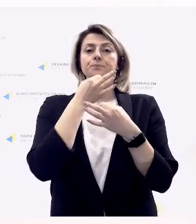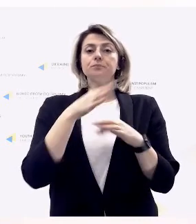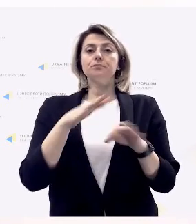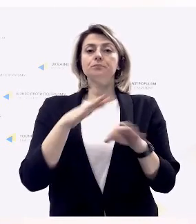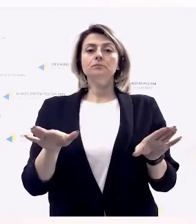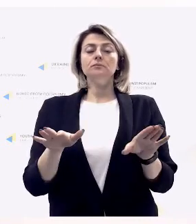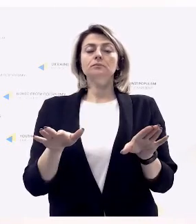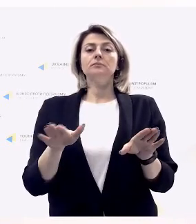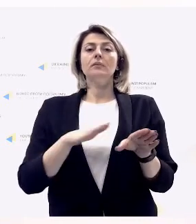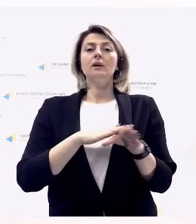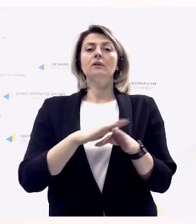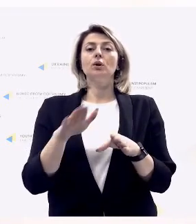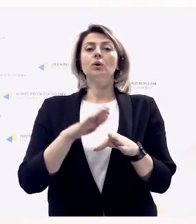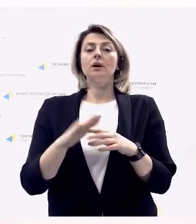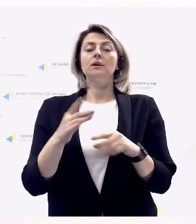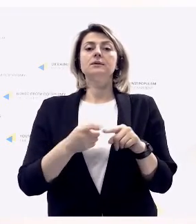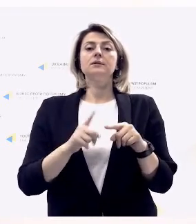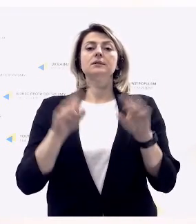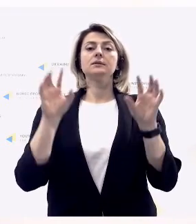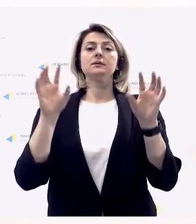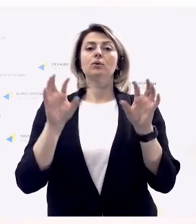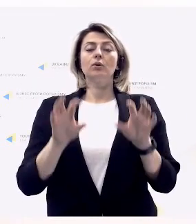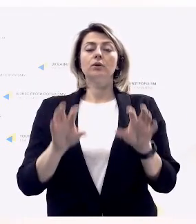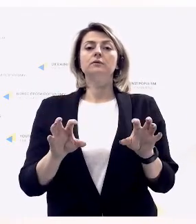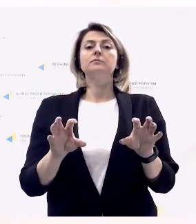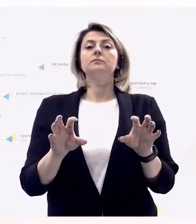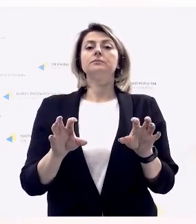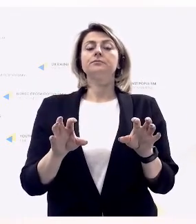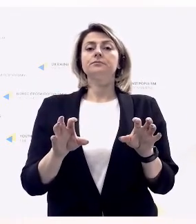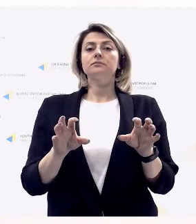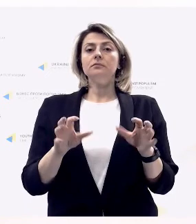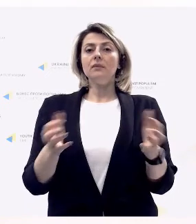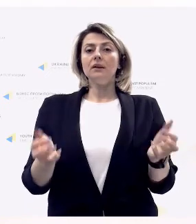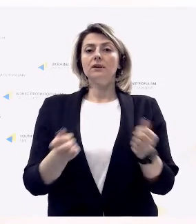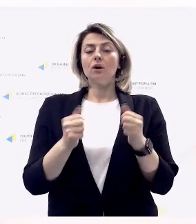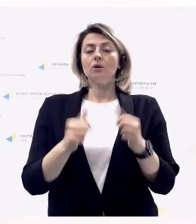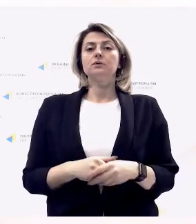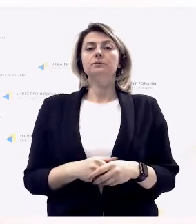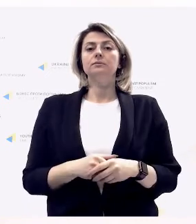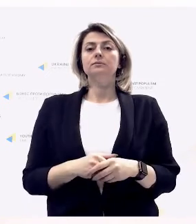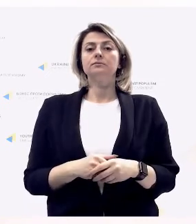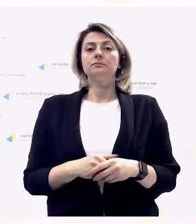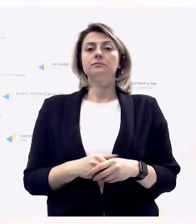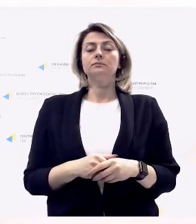будь-які виконання цих законів вітаються. Це